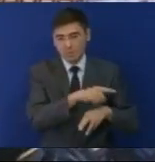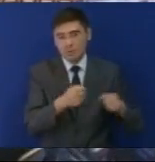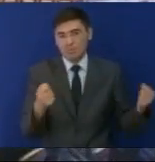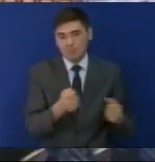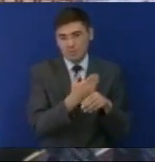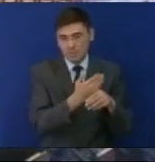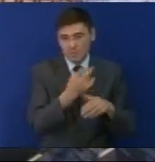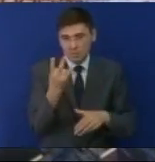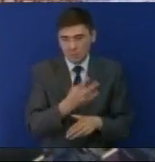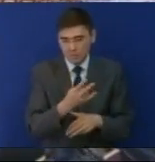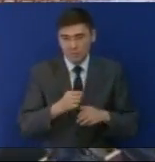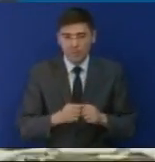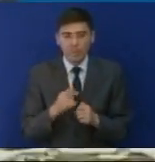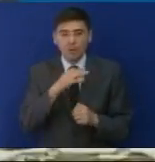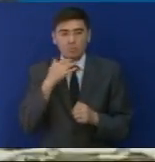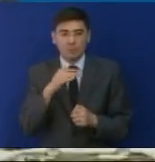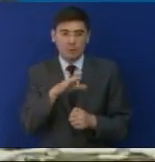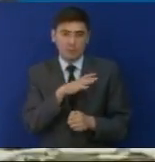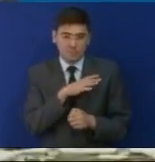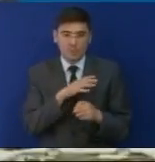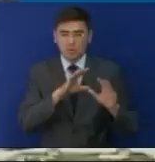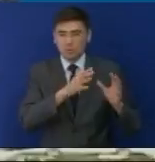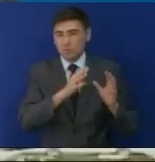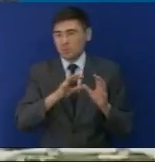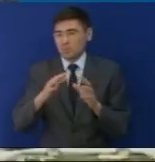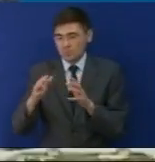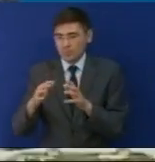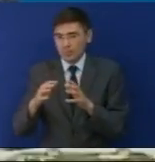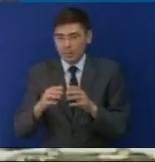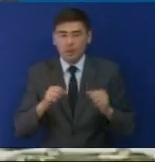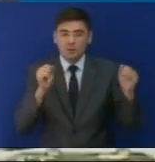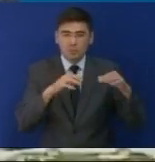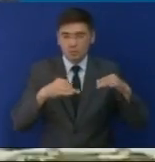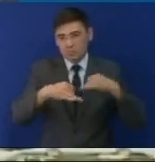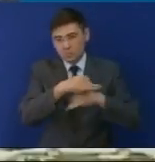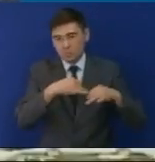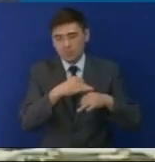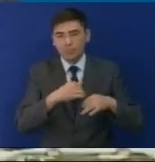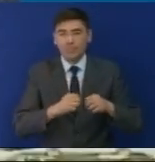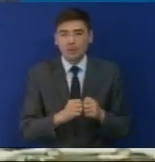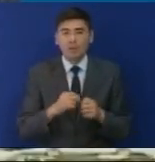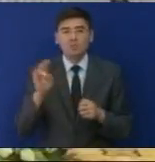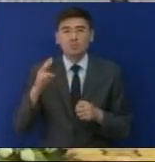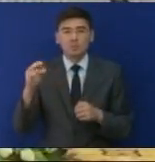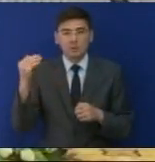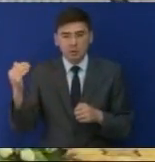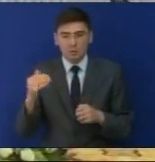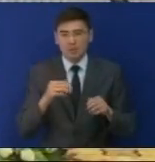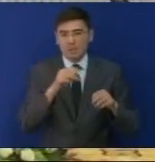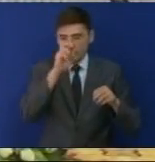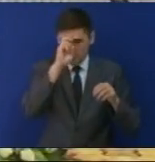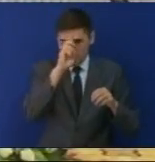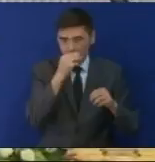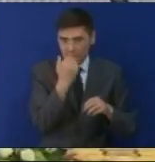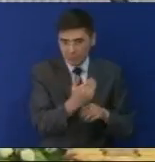стране, казахстанскому народу. Прошло множество парламентских мероприятий. В работе конференции приняли участие депутатский корпус Нур-Султана, правительство,